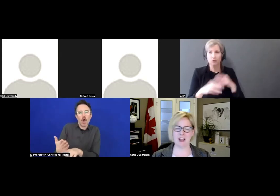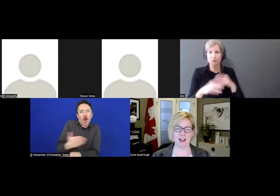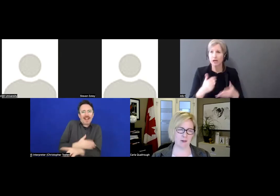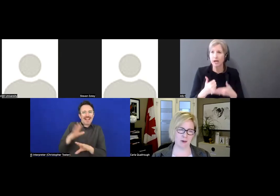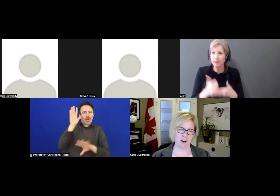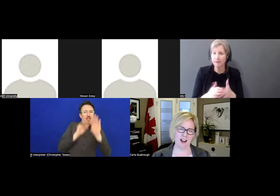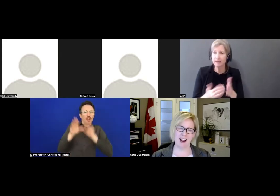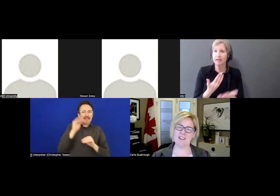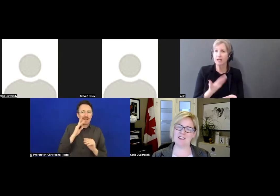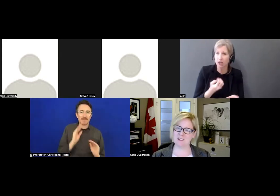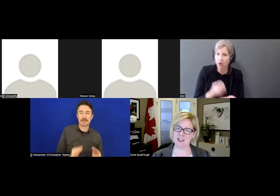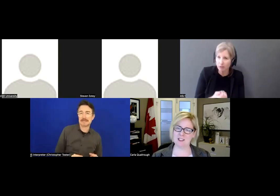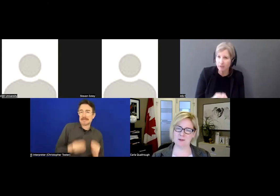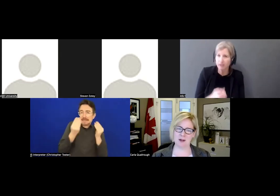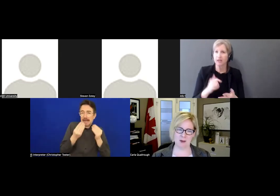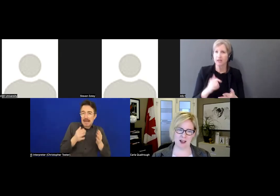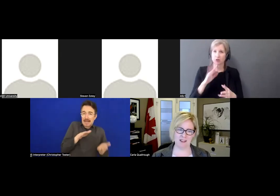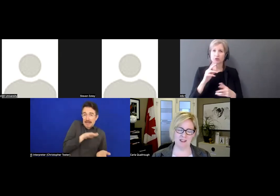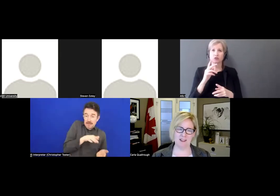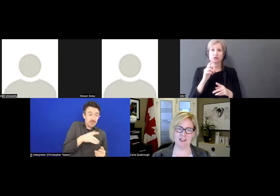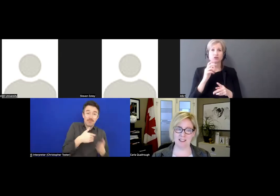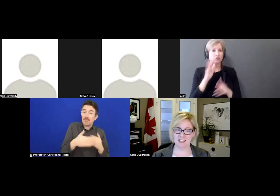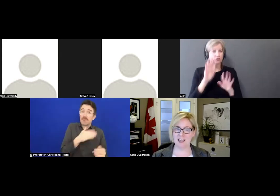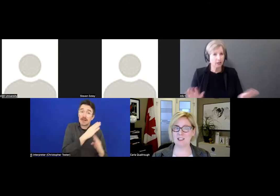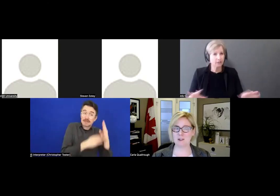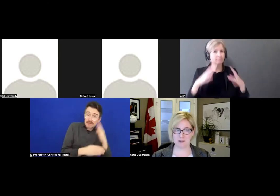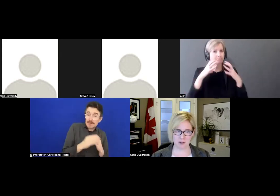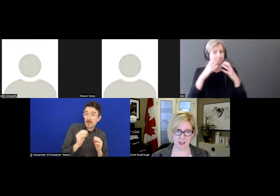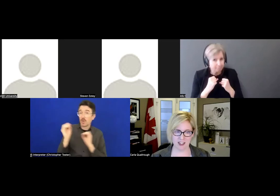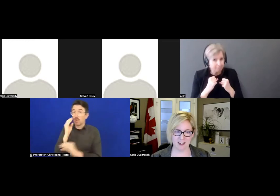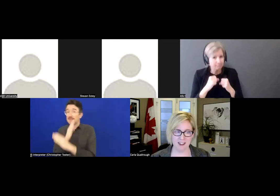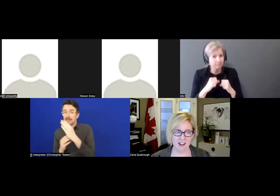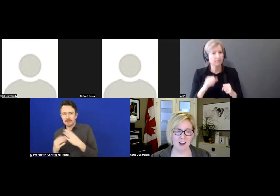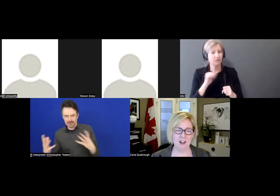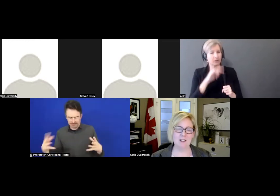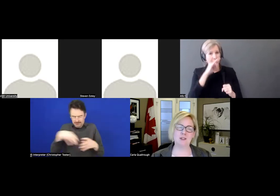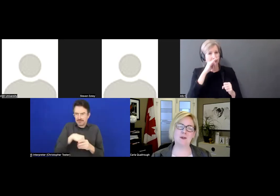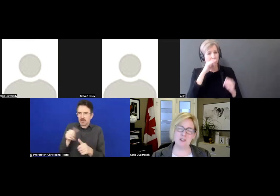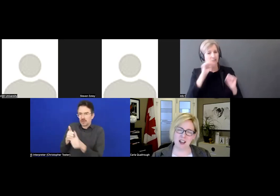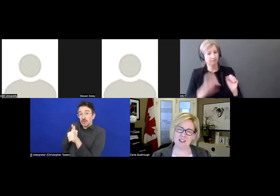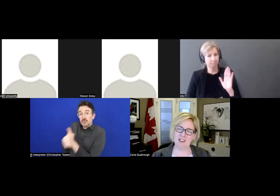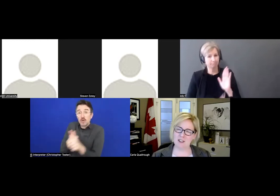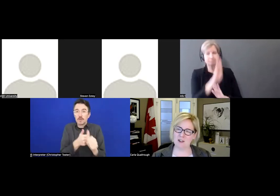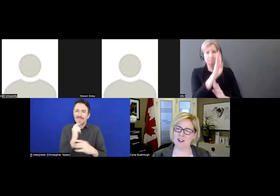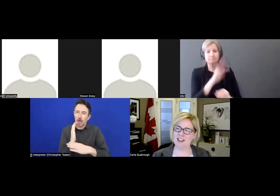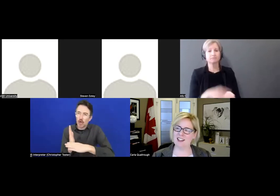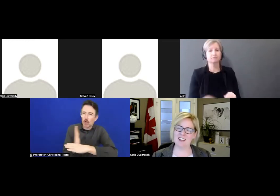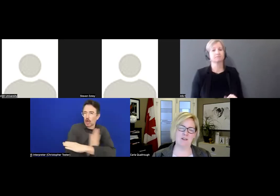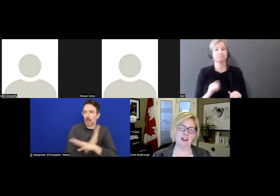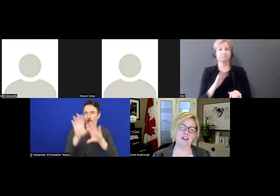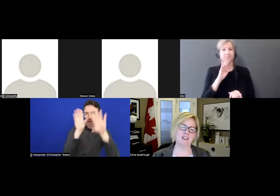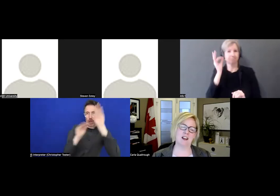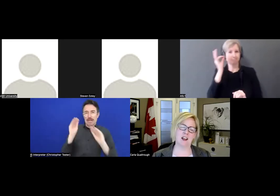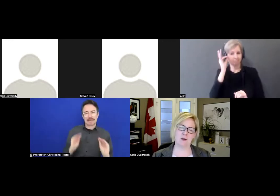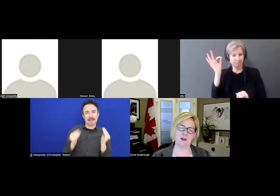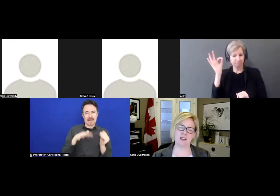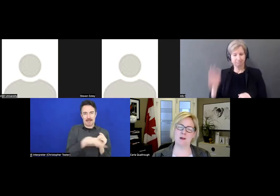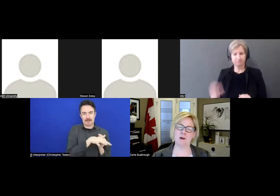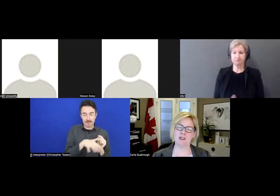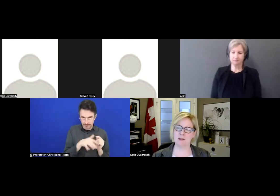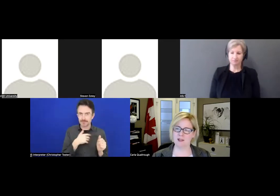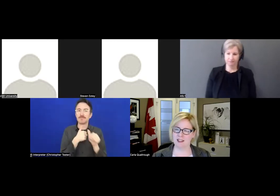is well cared for and that their needs are being met, that these kids are flourishing. Je suis fière de ce que le Canada a fait dans sa